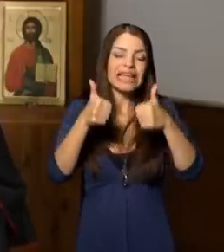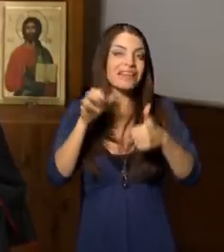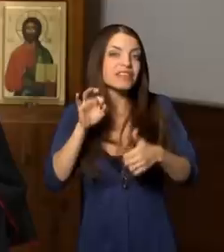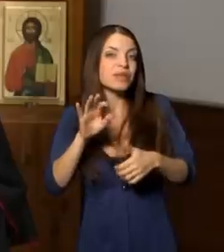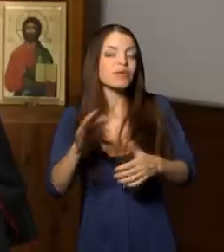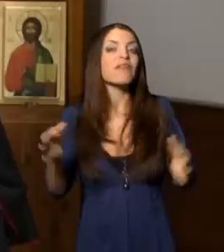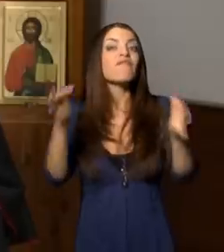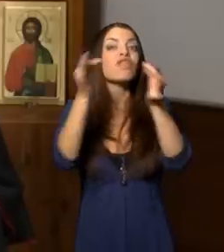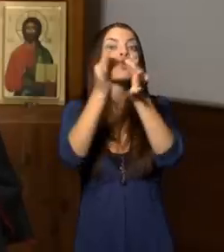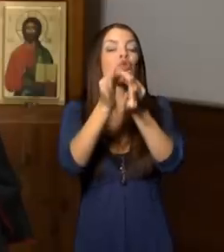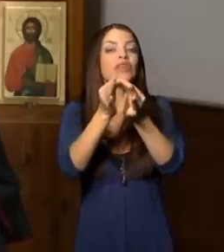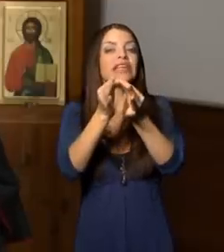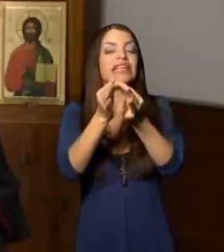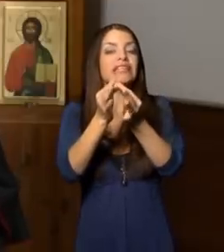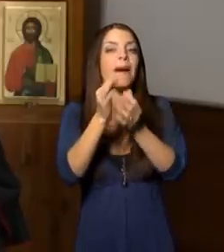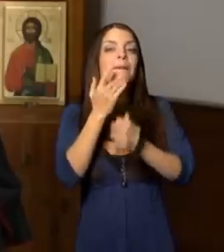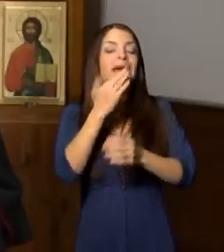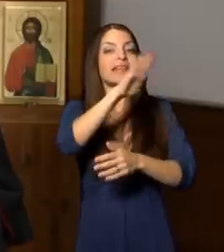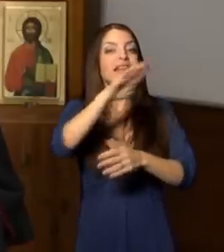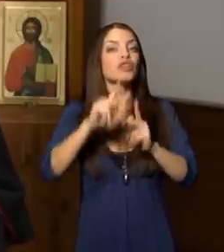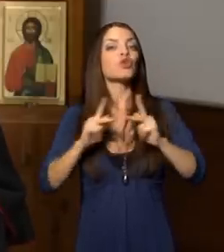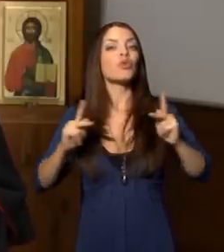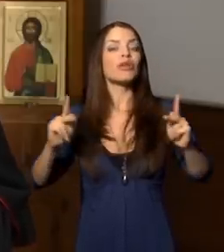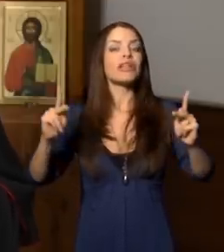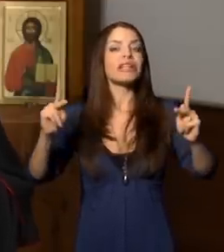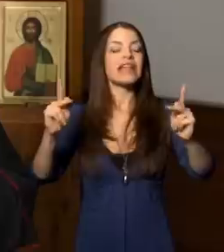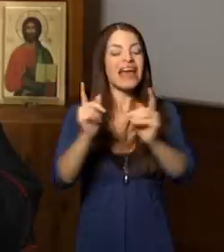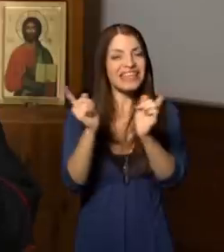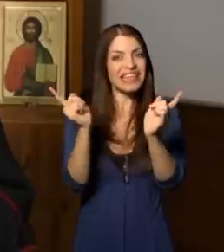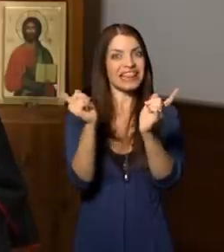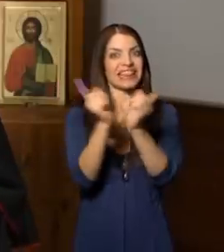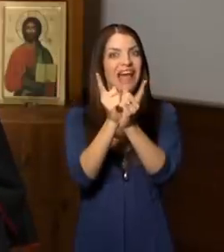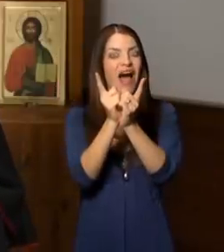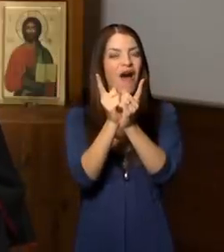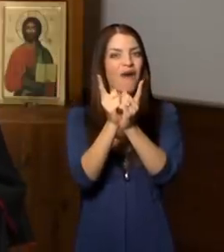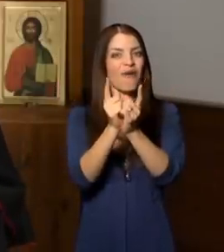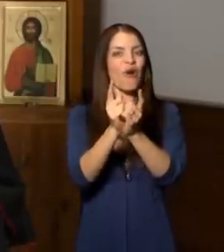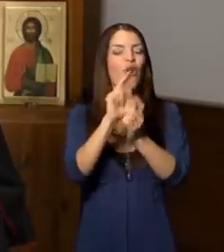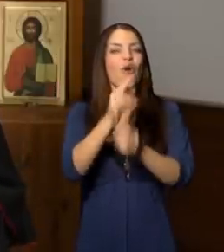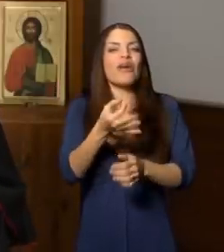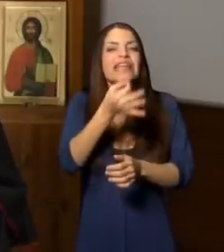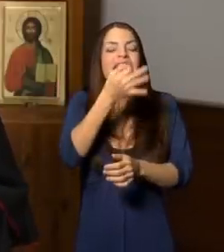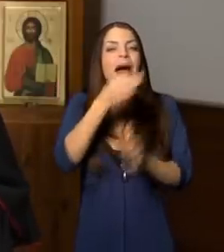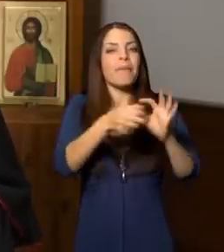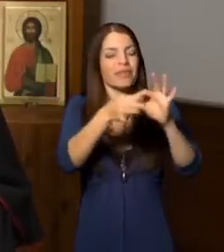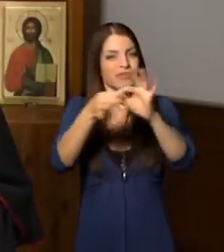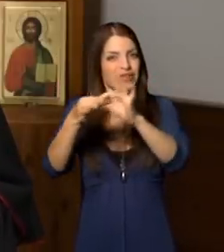speċjali fil-Quddiesa fejn il-komunità tiltaqa' madwar il-kelma ta' Alla u